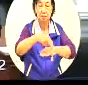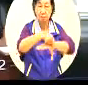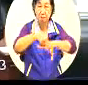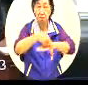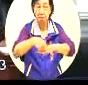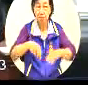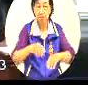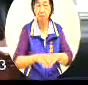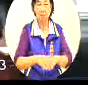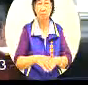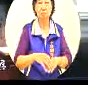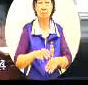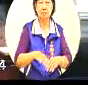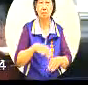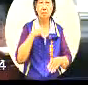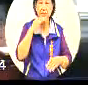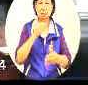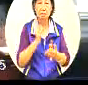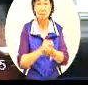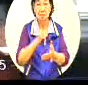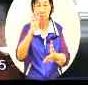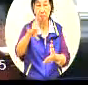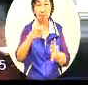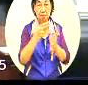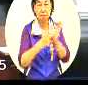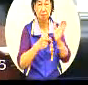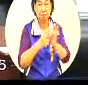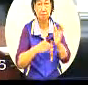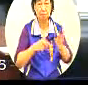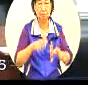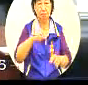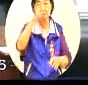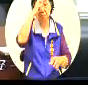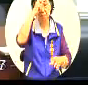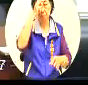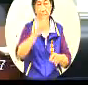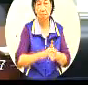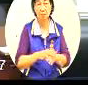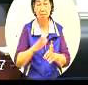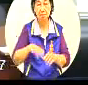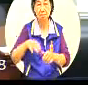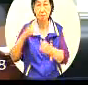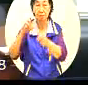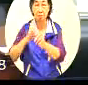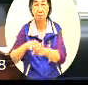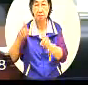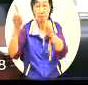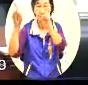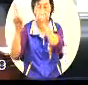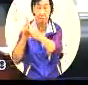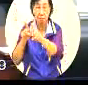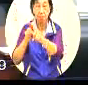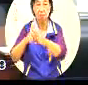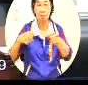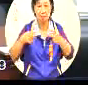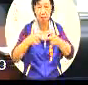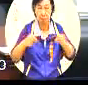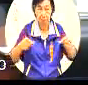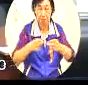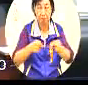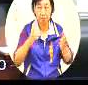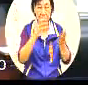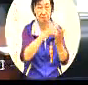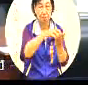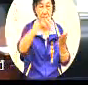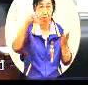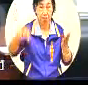会秀一个那个报告给大家做说明哦，就是希望能够参考日本的模式，因为日本的模式它是